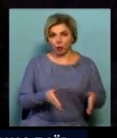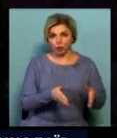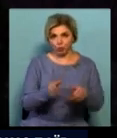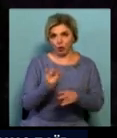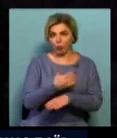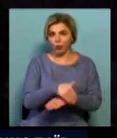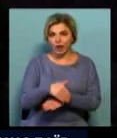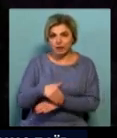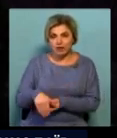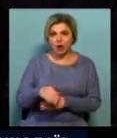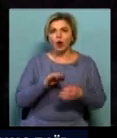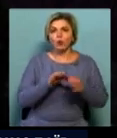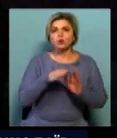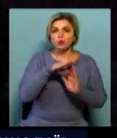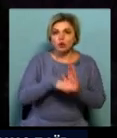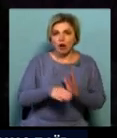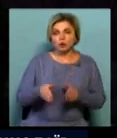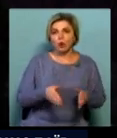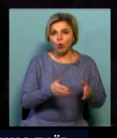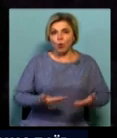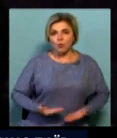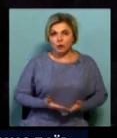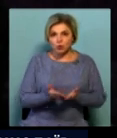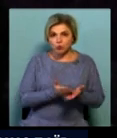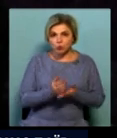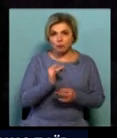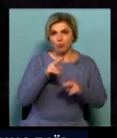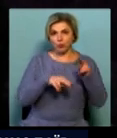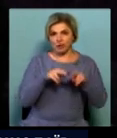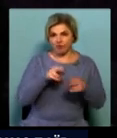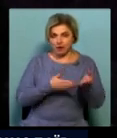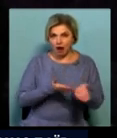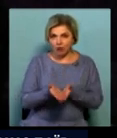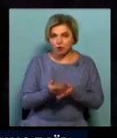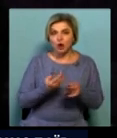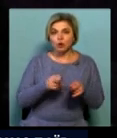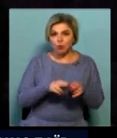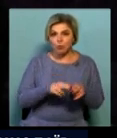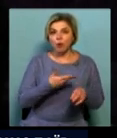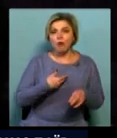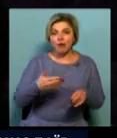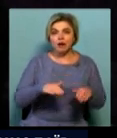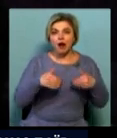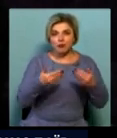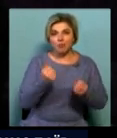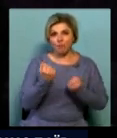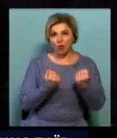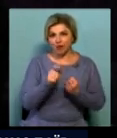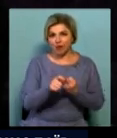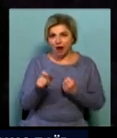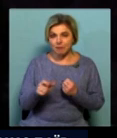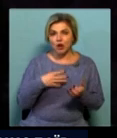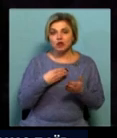вулиць, ускладнення роботи комунальних служб та будівельної галузі. Тому ми радимо водіям